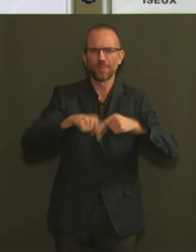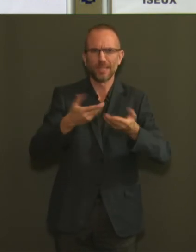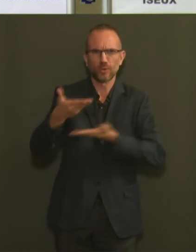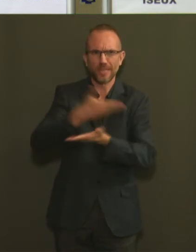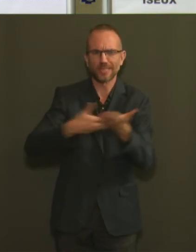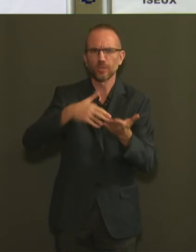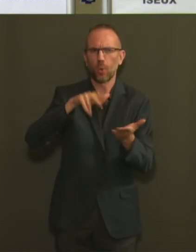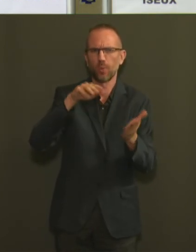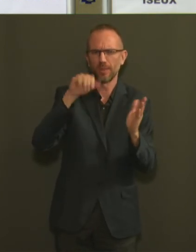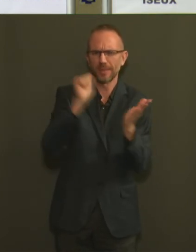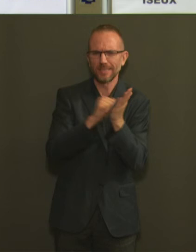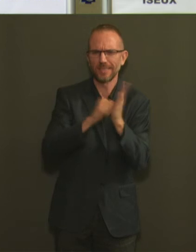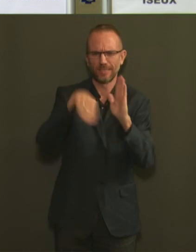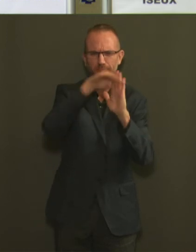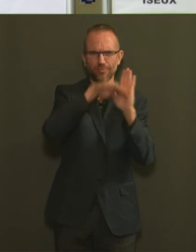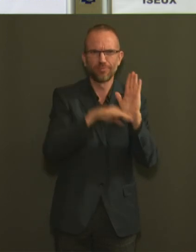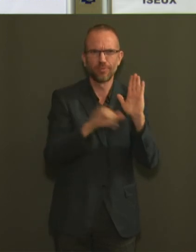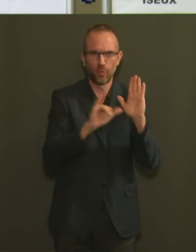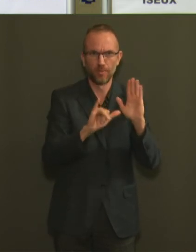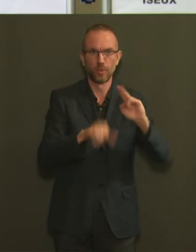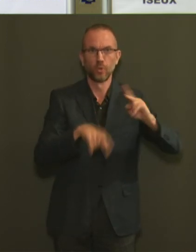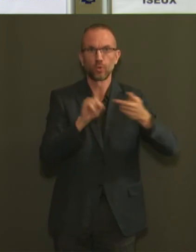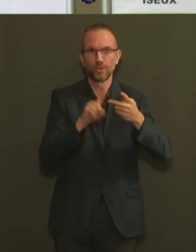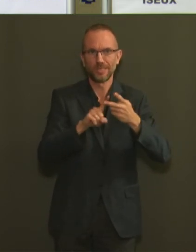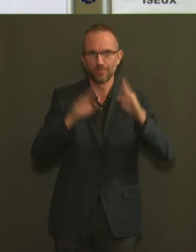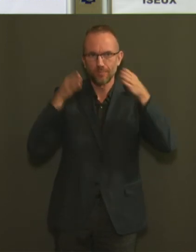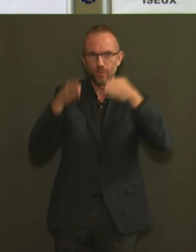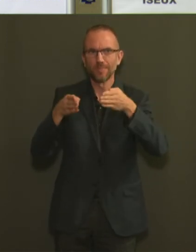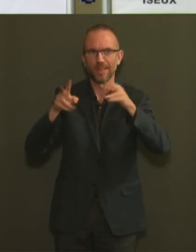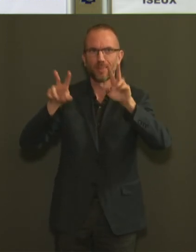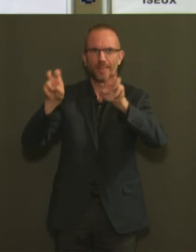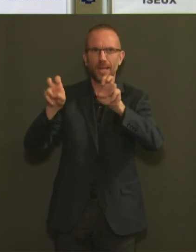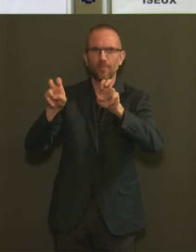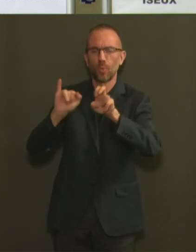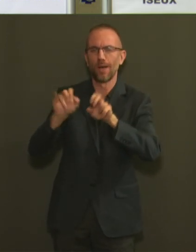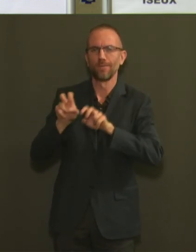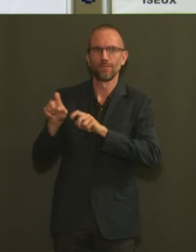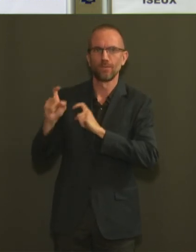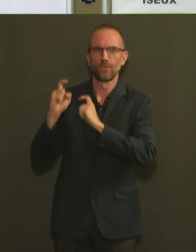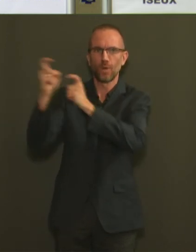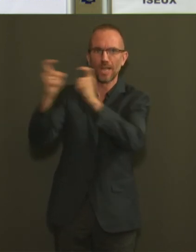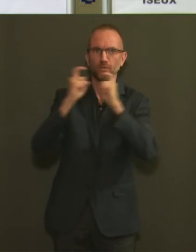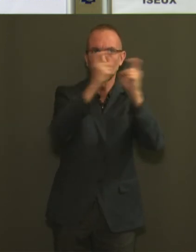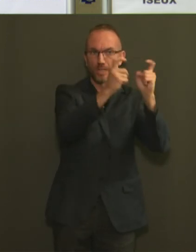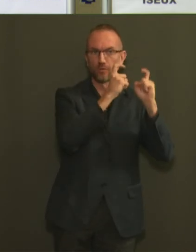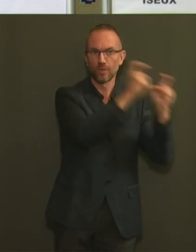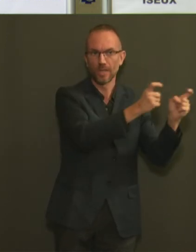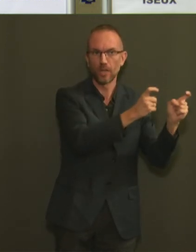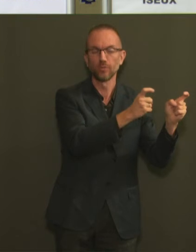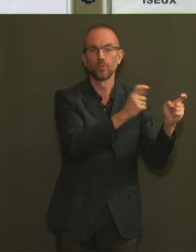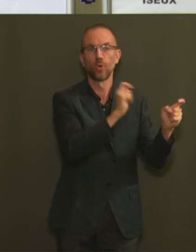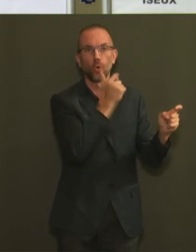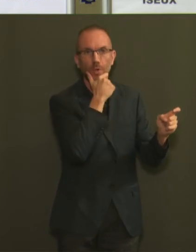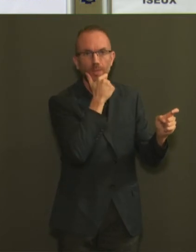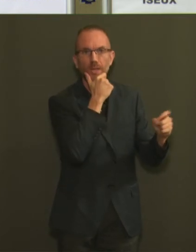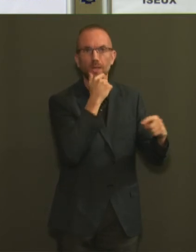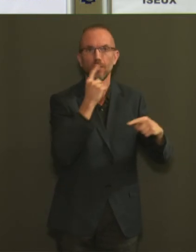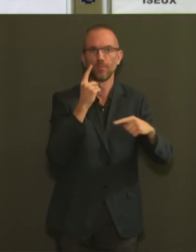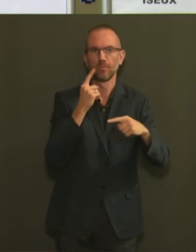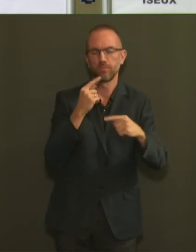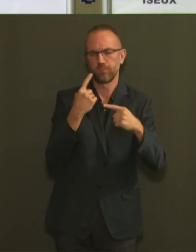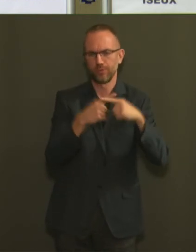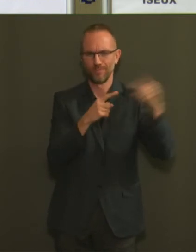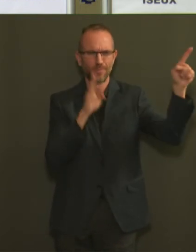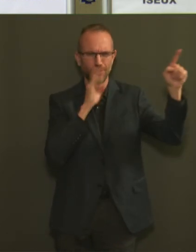limitation temporaire de voyages entre le royaume uni et notre pays on le voit on retrouve dans ces deux arrêtés des mesures